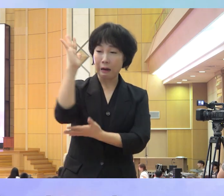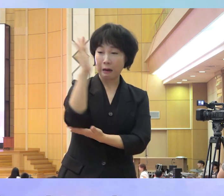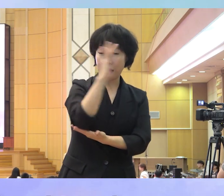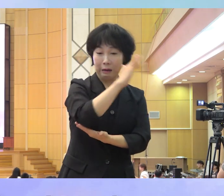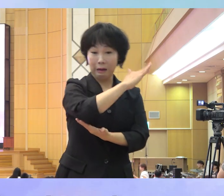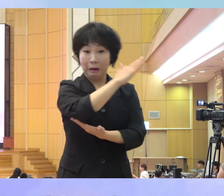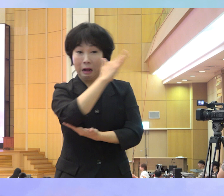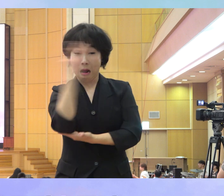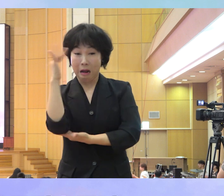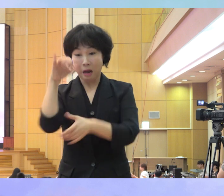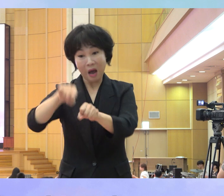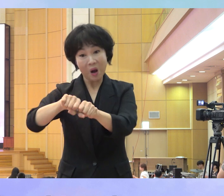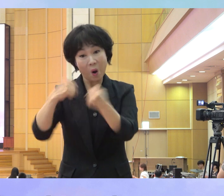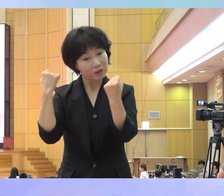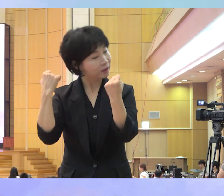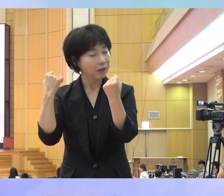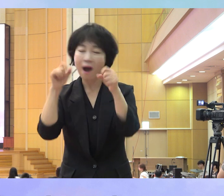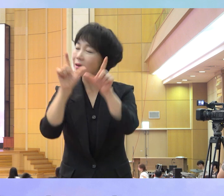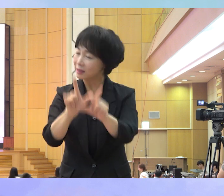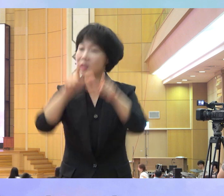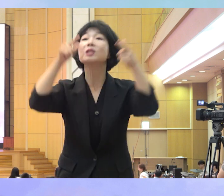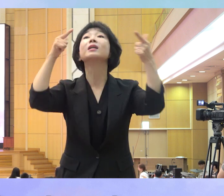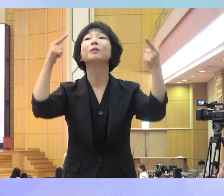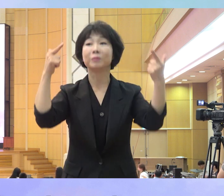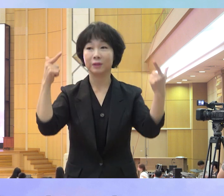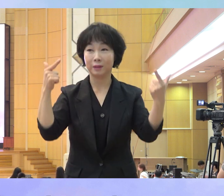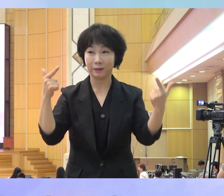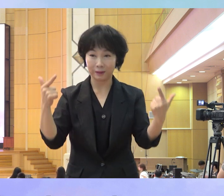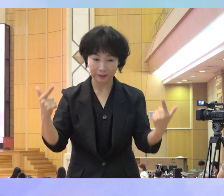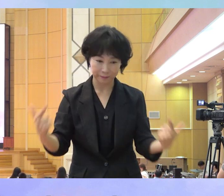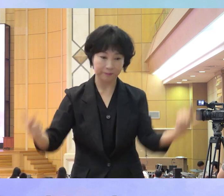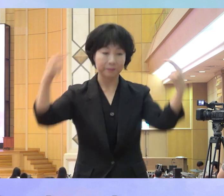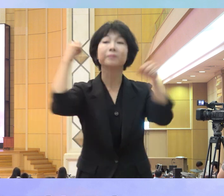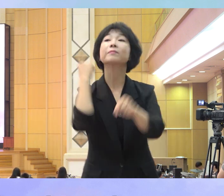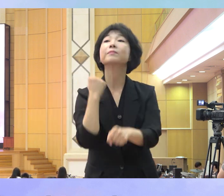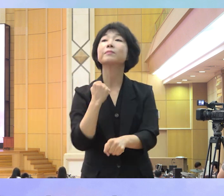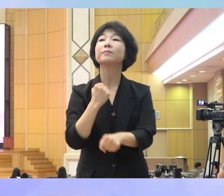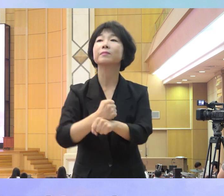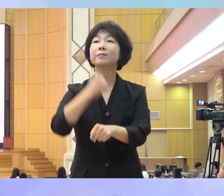상한 갈대 꺾지 않으시는